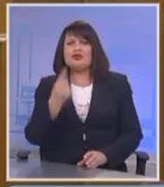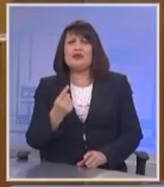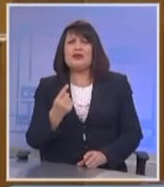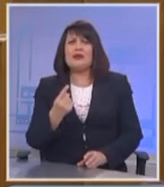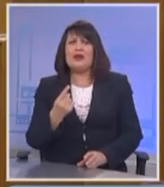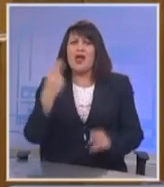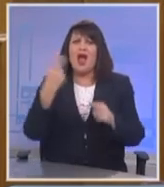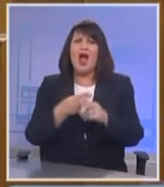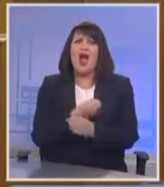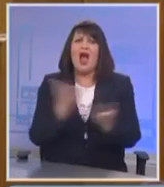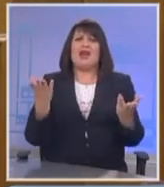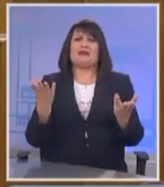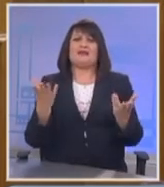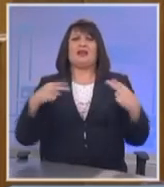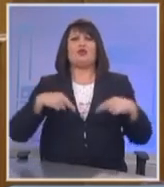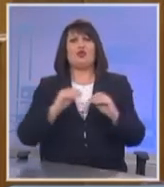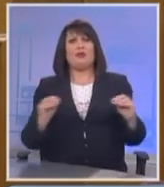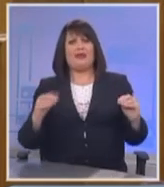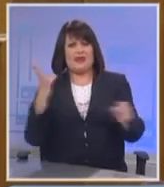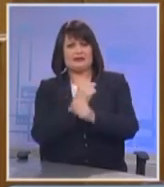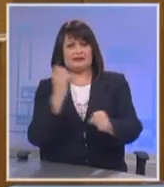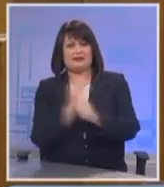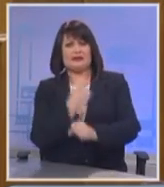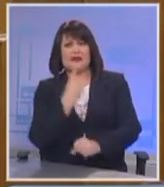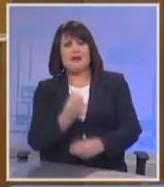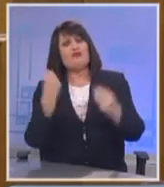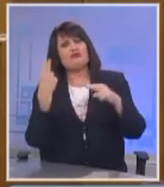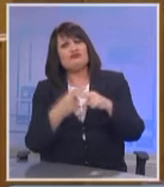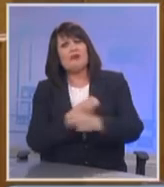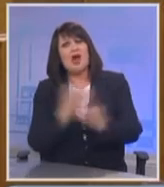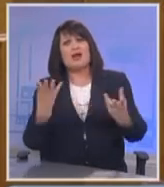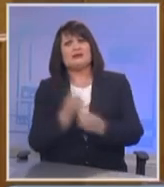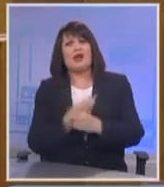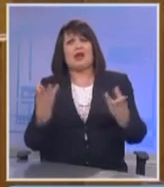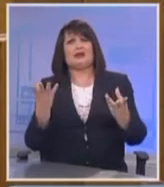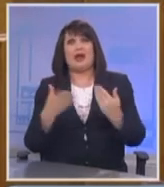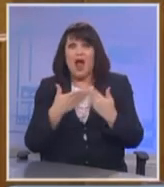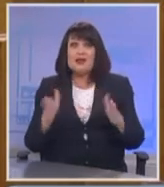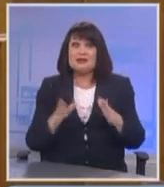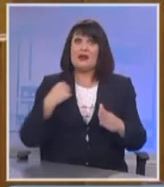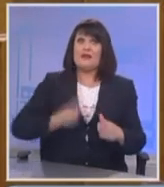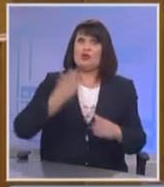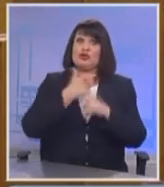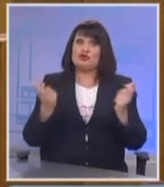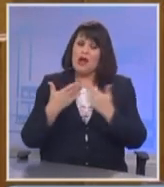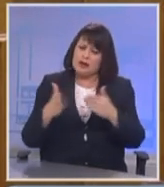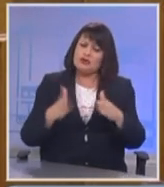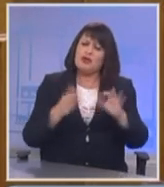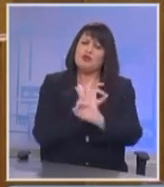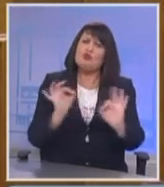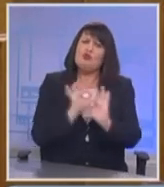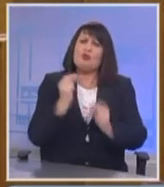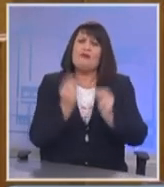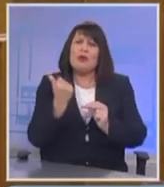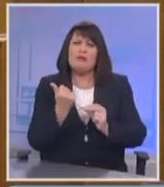στο Υπουργείο Παιδείας για την επιτυχία, όπως υποστηρίζει, να ανοίξουν χωρίς προβλήματα τα δημόσια σχολεία. Και